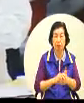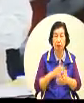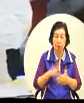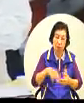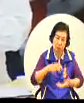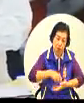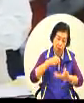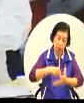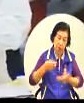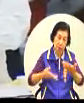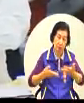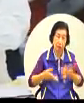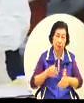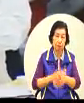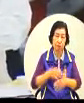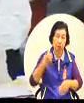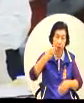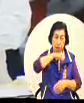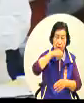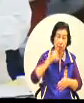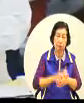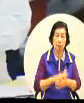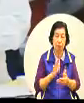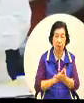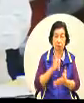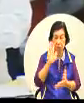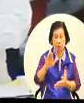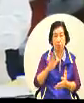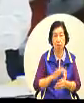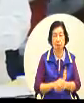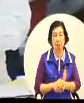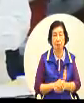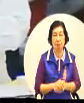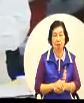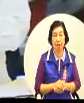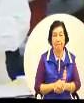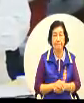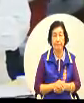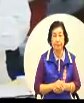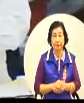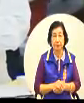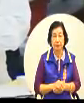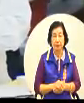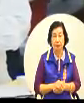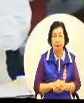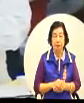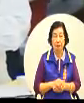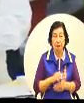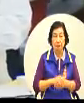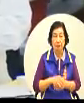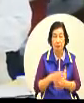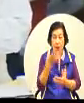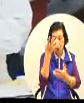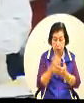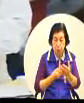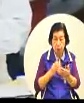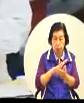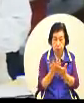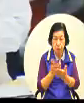唯一牵挂的是台湾的未来，遗书是写给台湾人